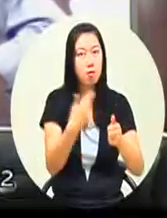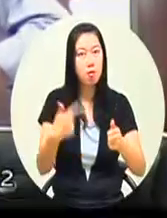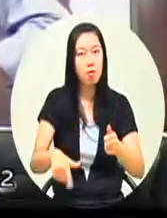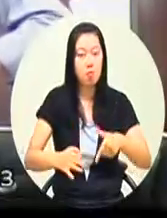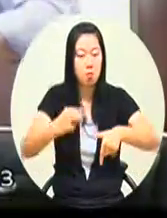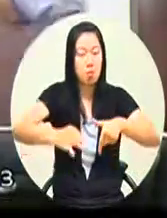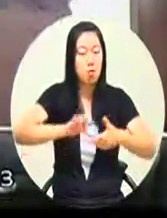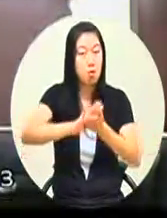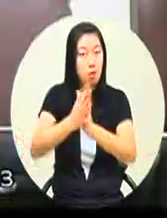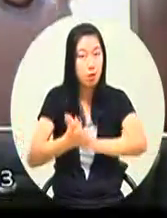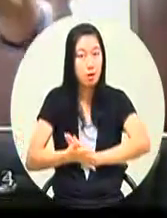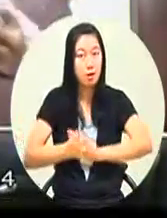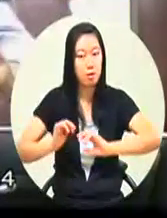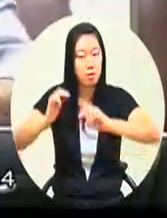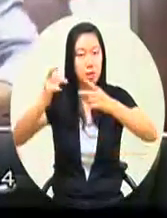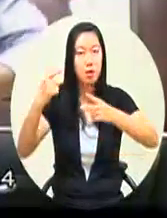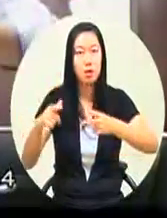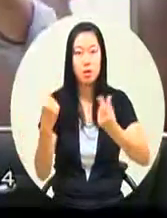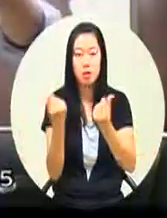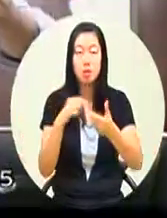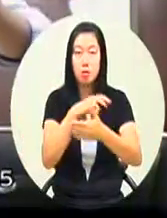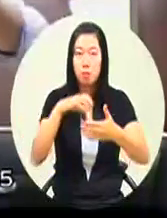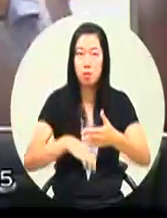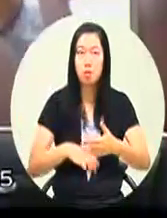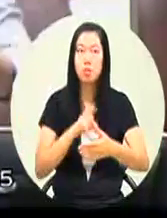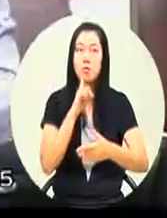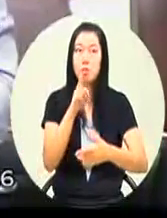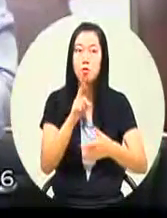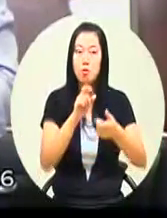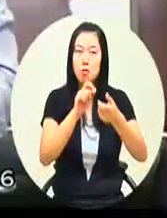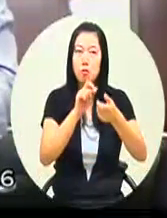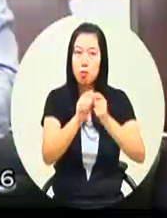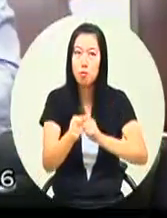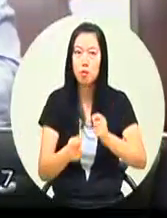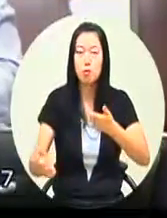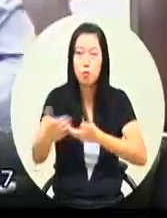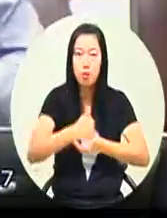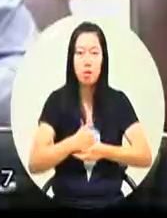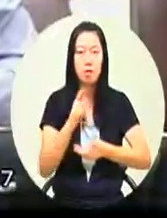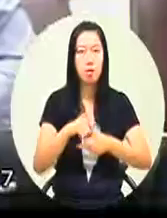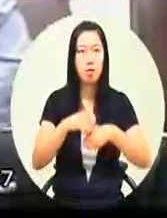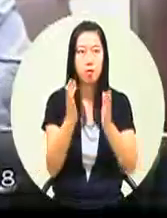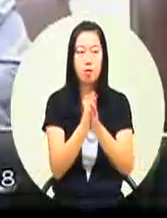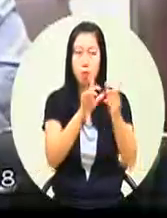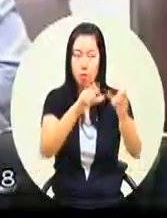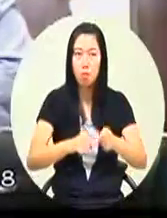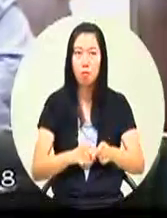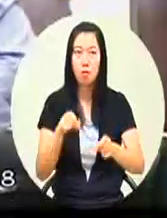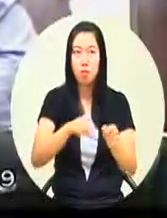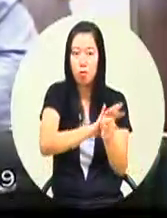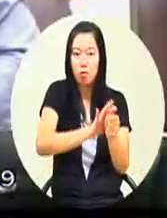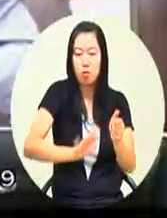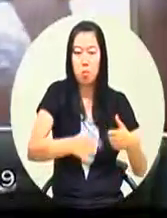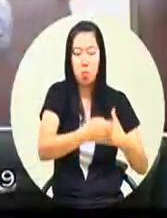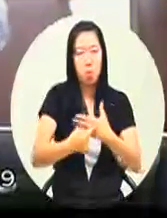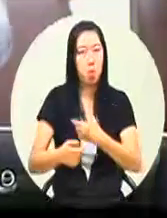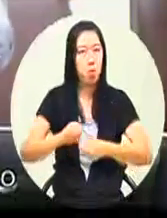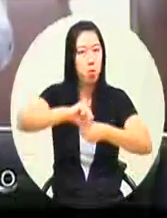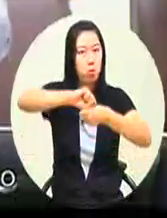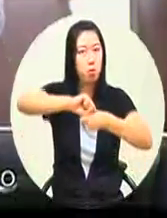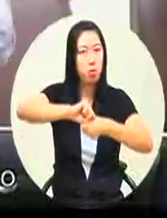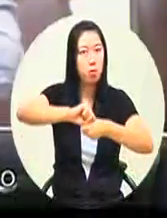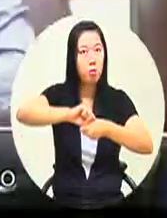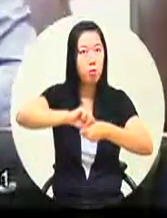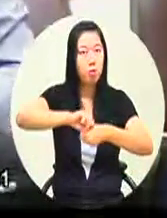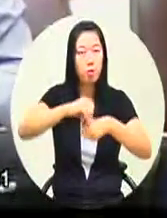变吼，好该你这个包括以后的什么碳税的依据，到底造成多少，增加多少伤害，这论述能